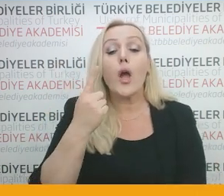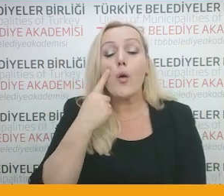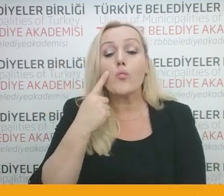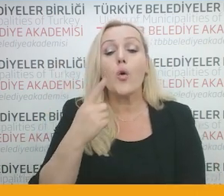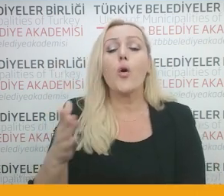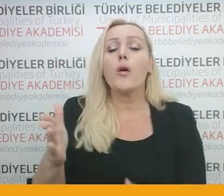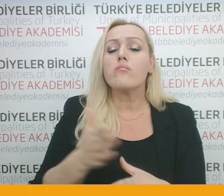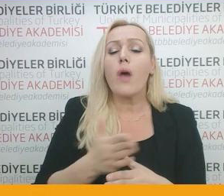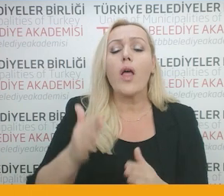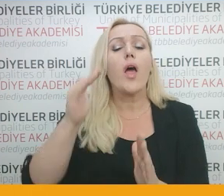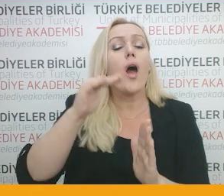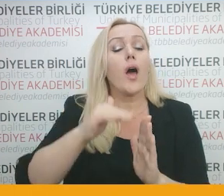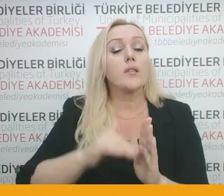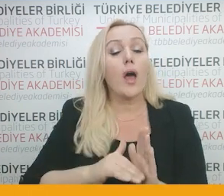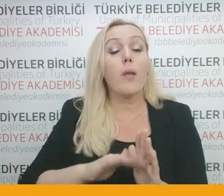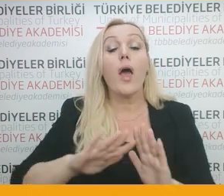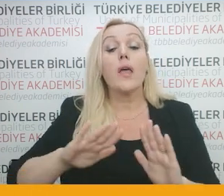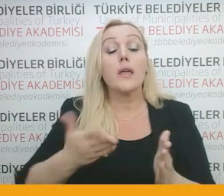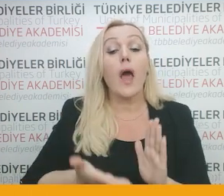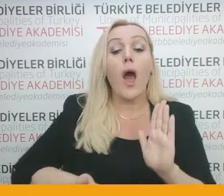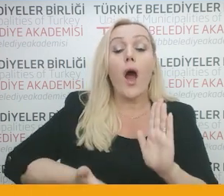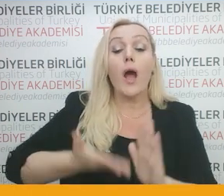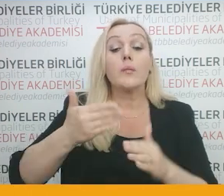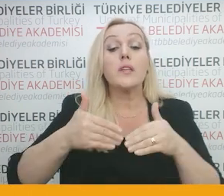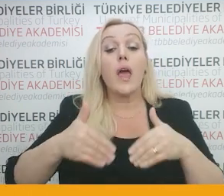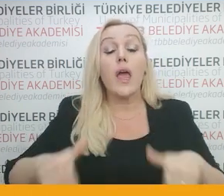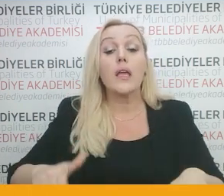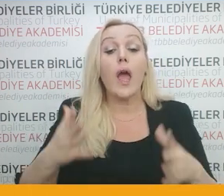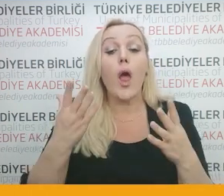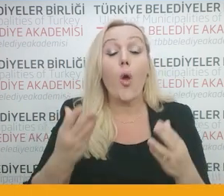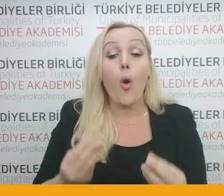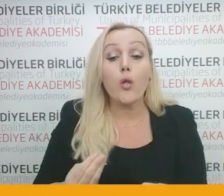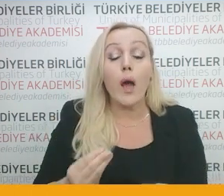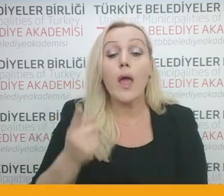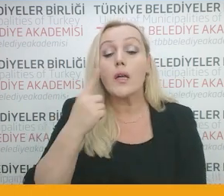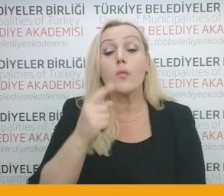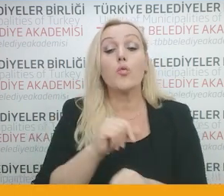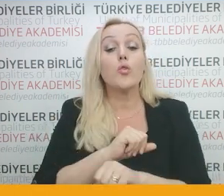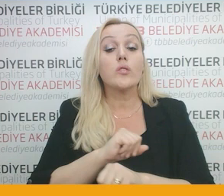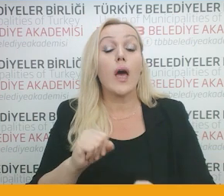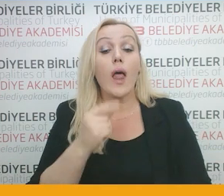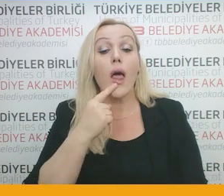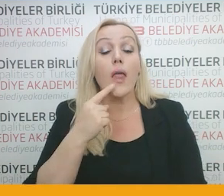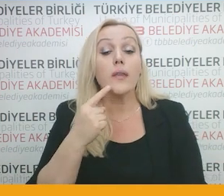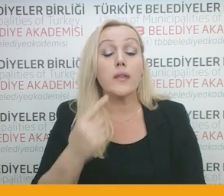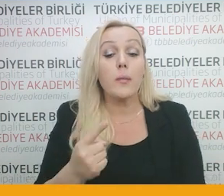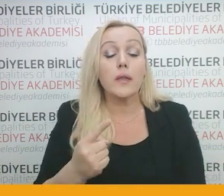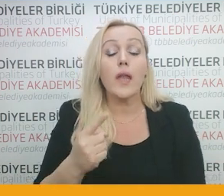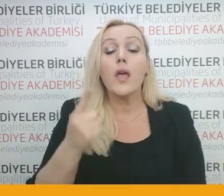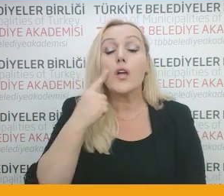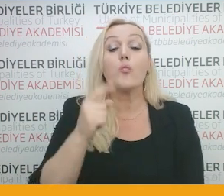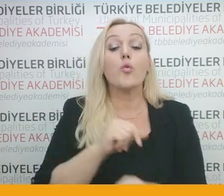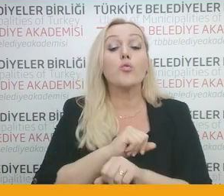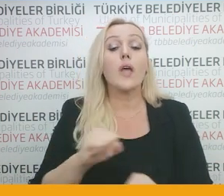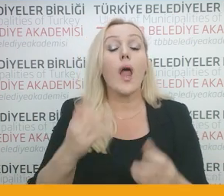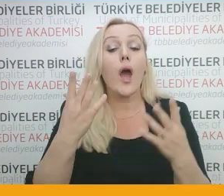Kamu malından bir azalış ya da artışı engel olmak ne dedik? Kamu zararı dedik. Bir kamu zararının oluşması gerekiyor. Bu kamu zararının